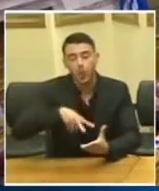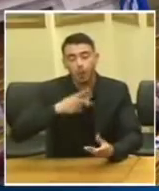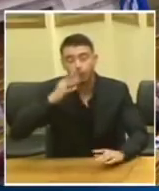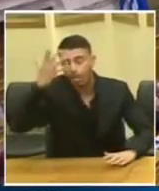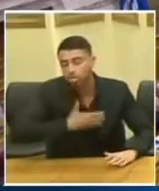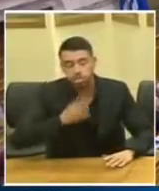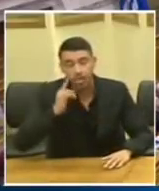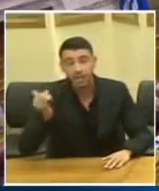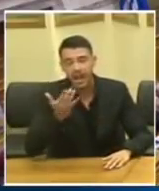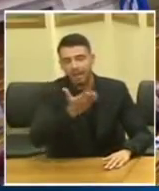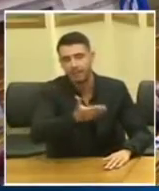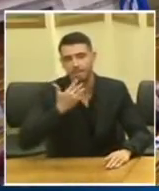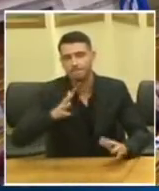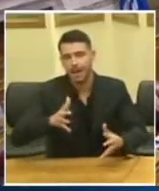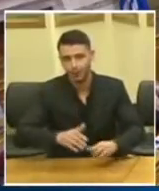Δεν καταλάβατε καν.